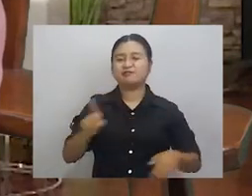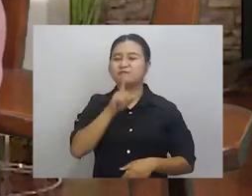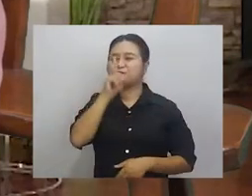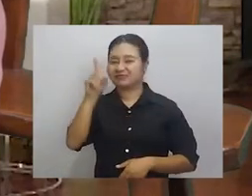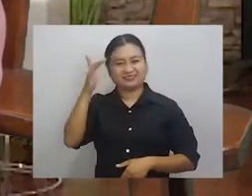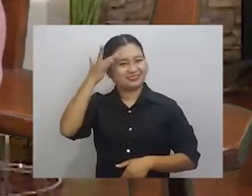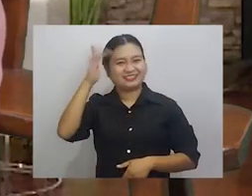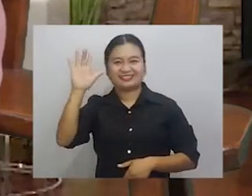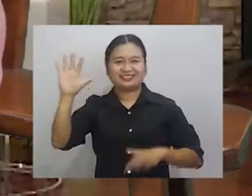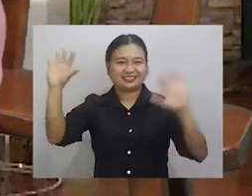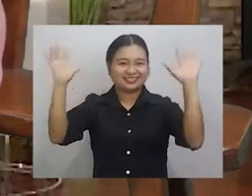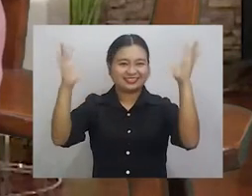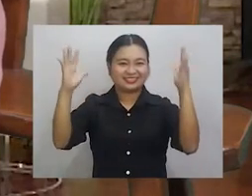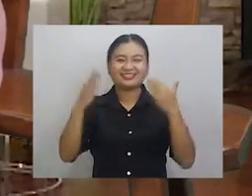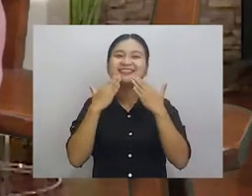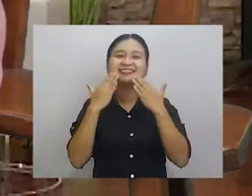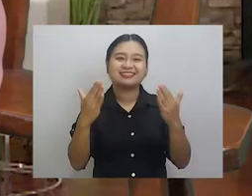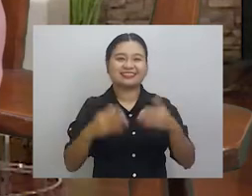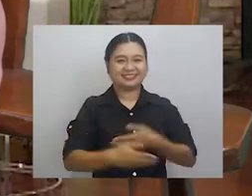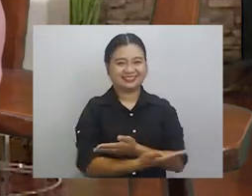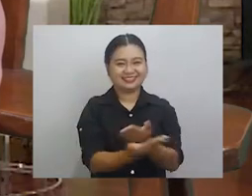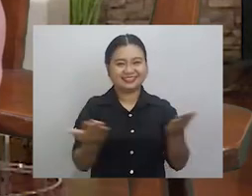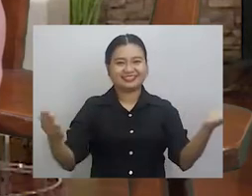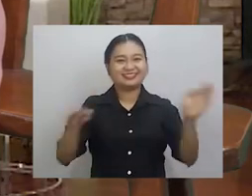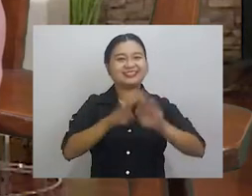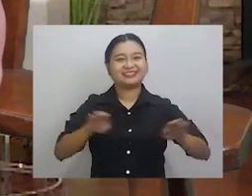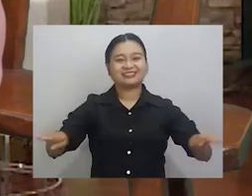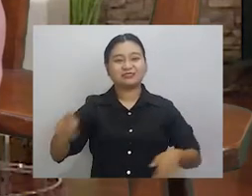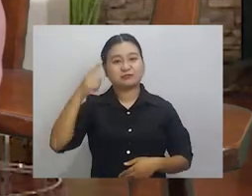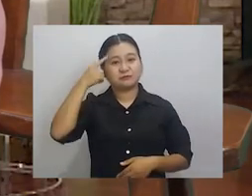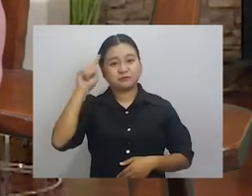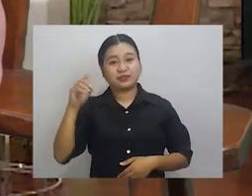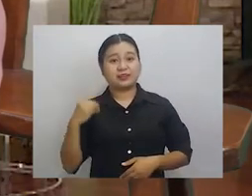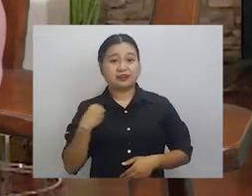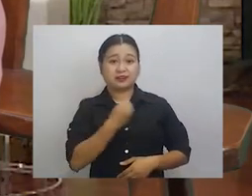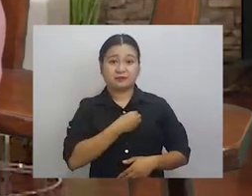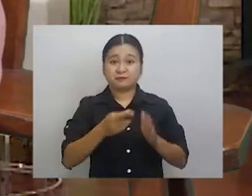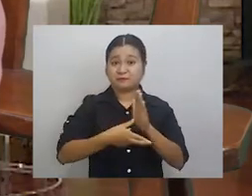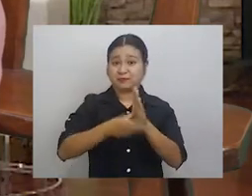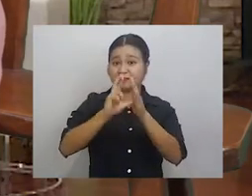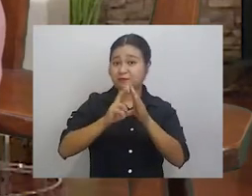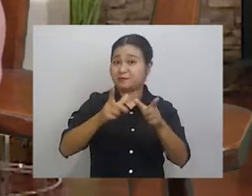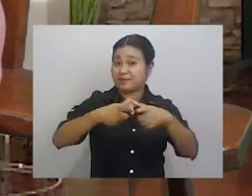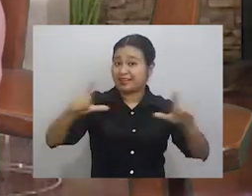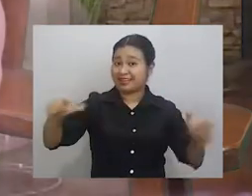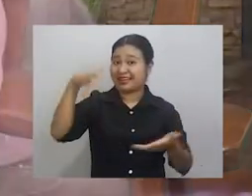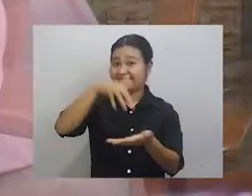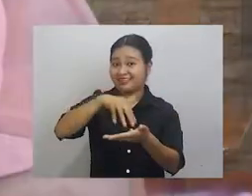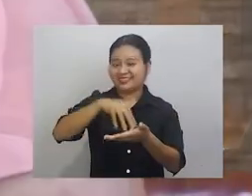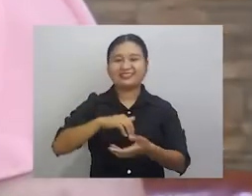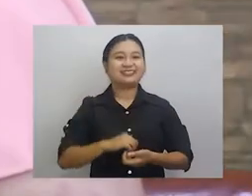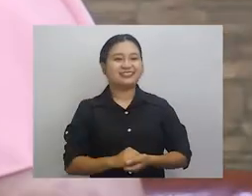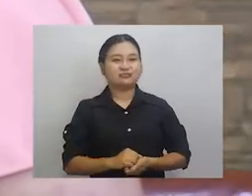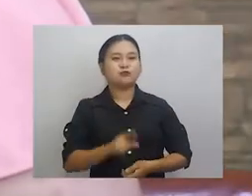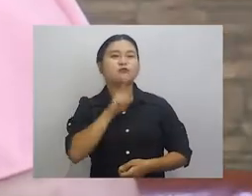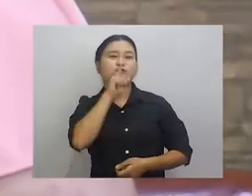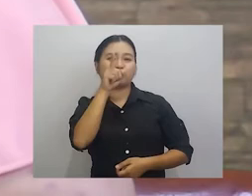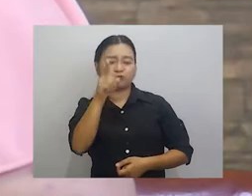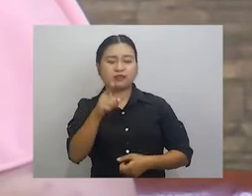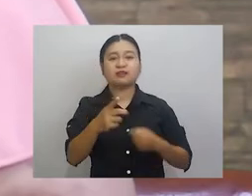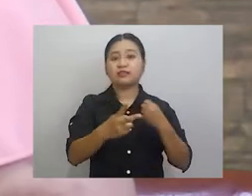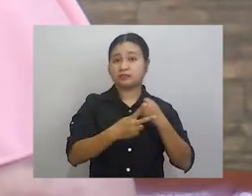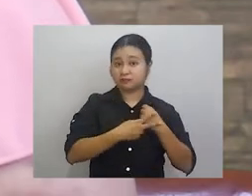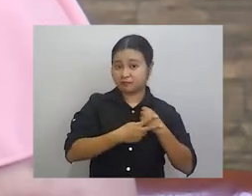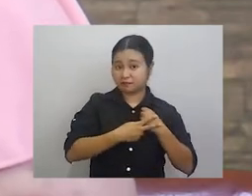Rachel. Salamat sa inyong lahat, mga bata, para sa ating Balik-Wika Aralan. Tunay ngang natimo